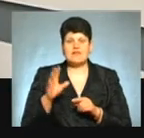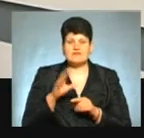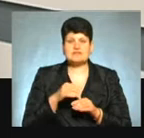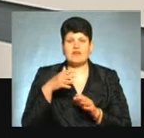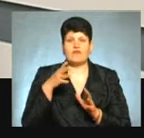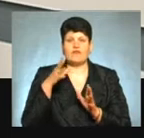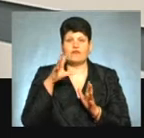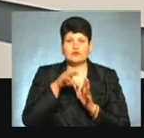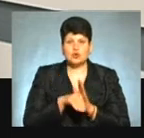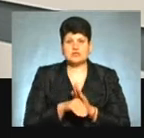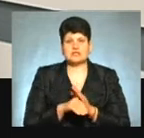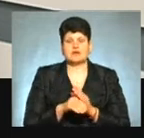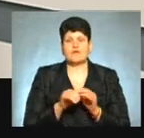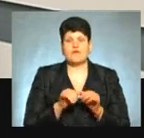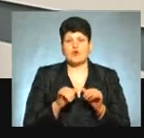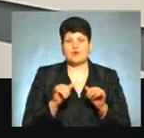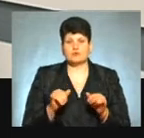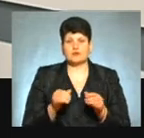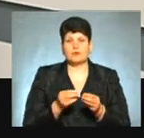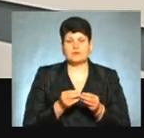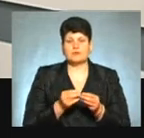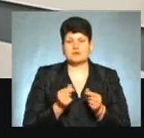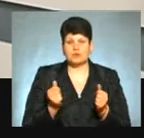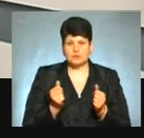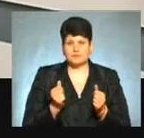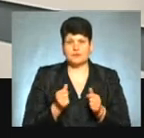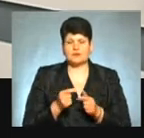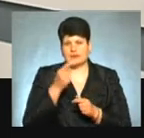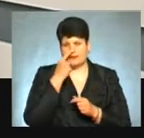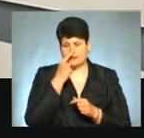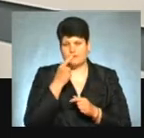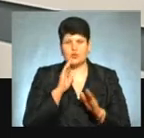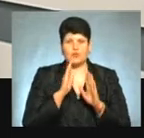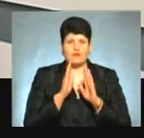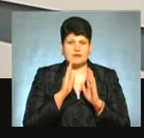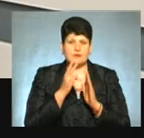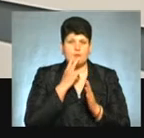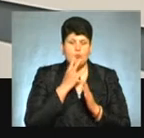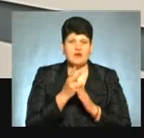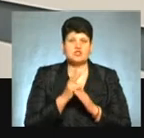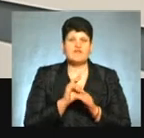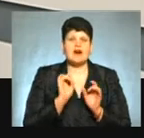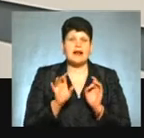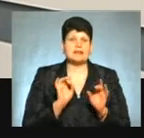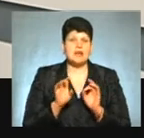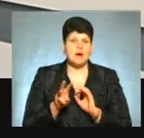вносить розвиток, це все олюднює або знелюднює. От зовсім недавно у Фейсбуці випадково побачив рекламу